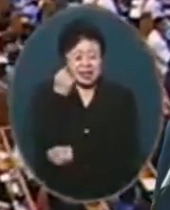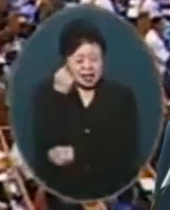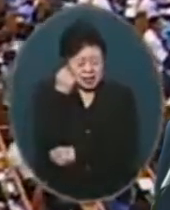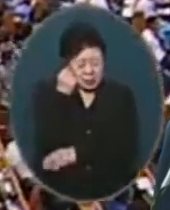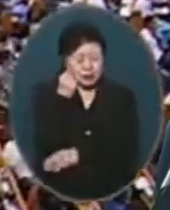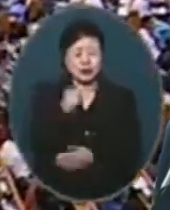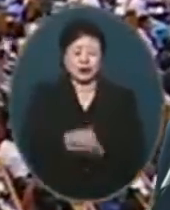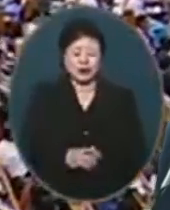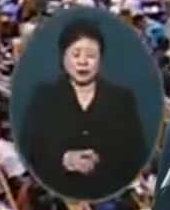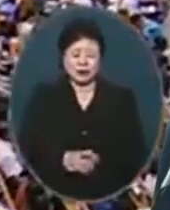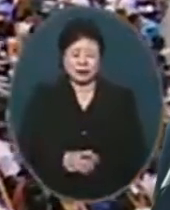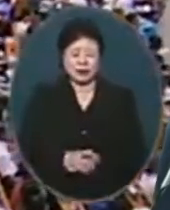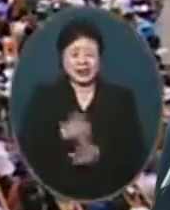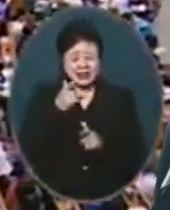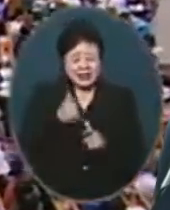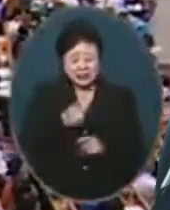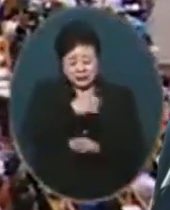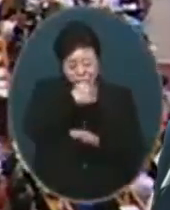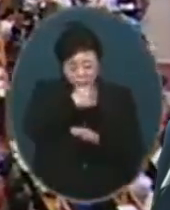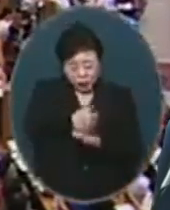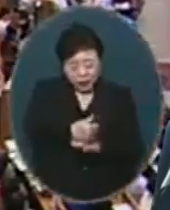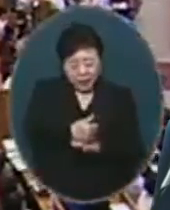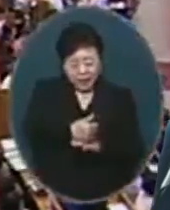근본적으로 예수